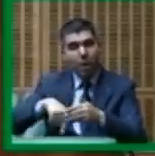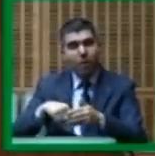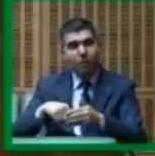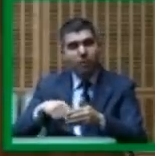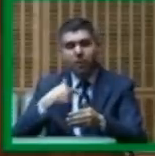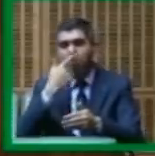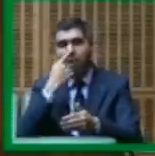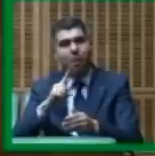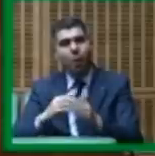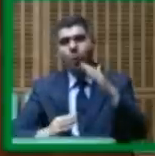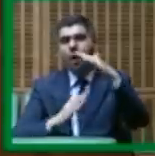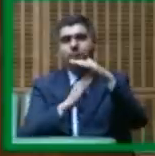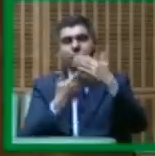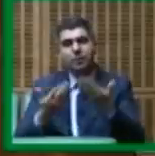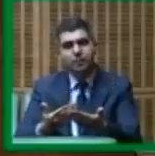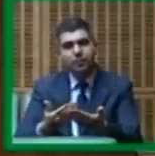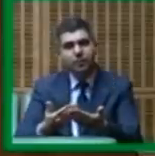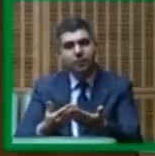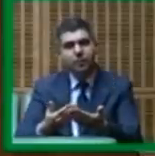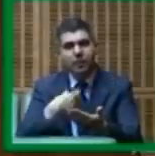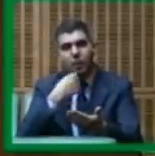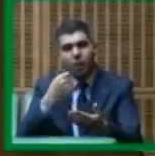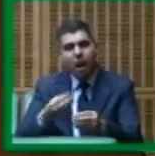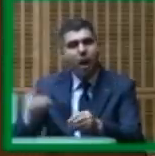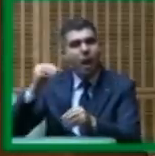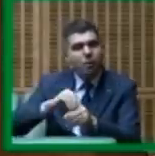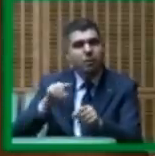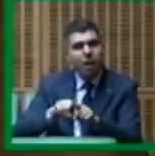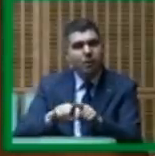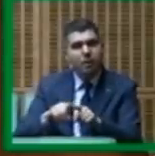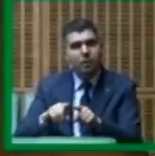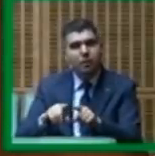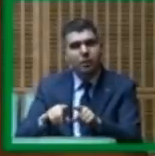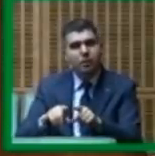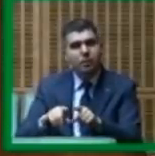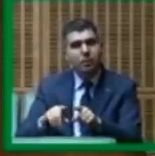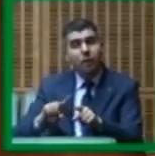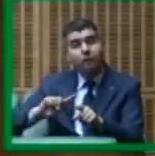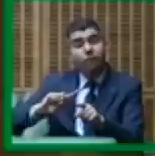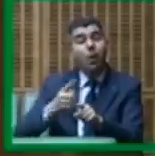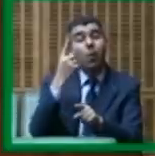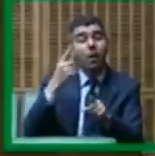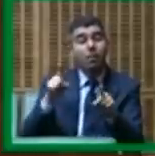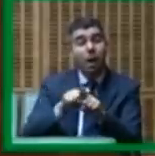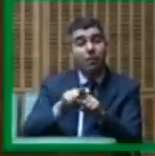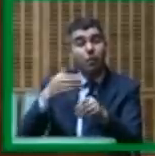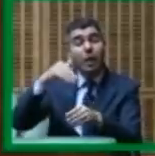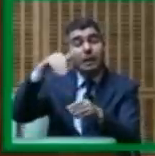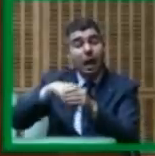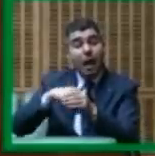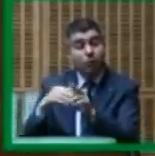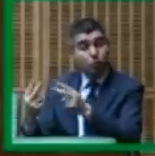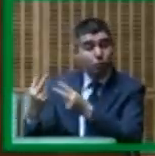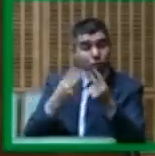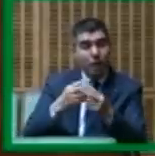احنا ما نديروش في الحكومه. انا قلت للاخوان، قلت لهم شوفوا اللي كيجيبوا اللي كتجيبوا الانتخابات،